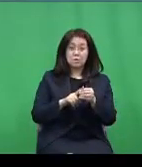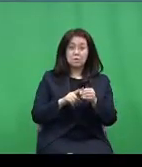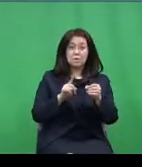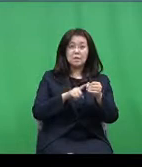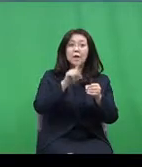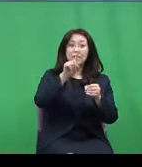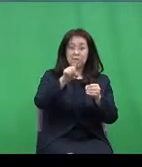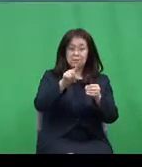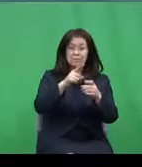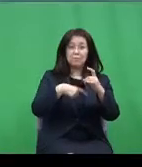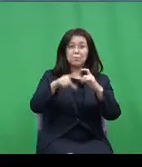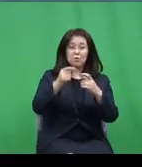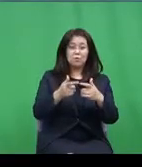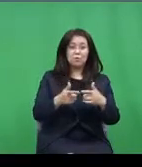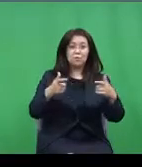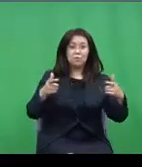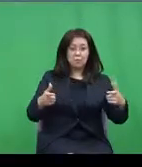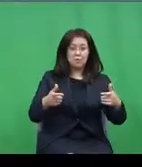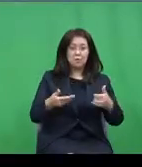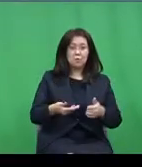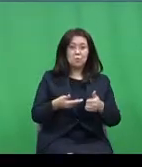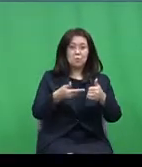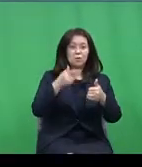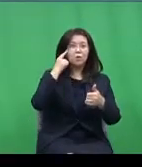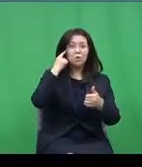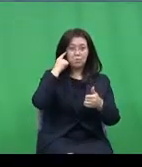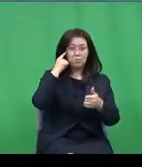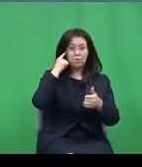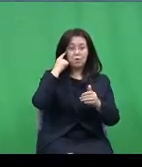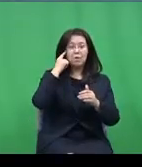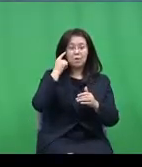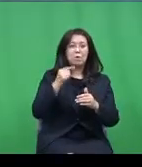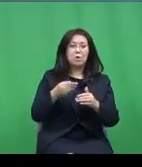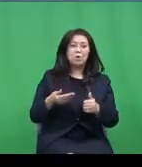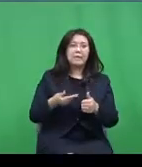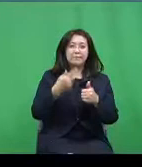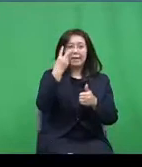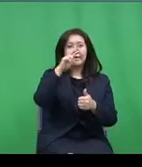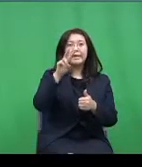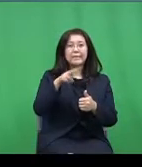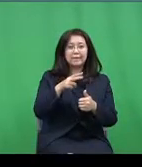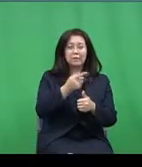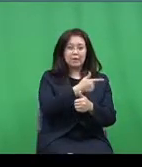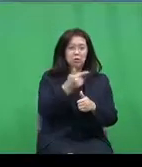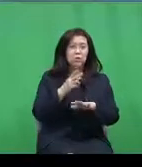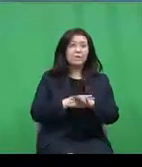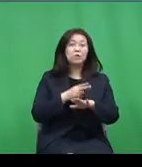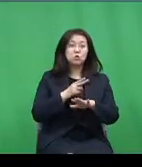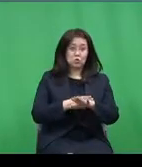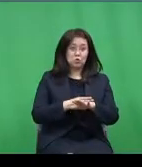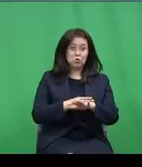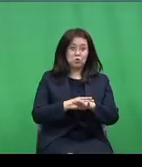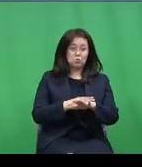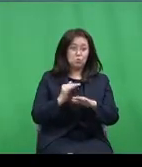りも来年さらに作付け面積なんか広がると思いますけれども、まあ栽培管理、いろんな技術もスキ